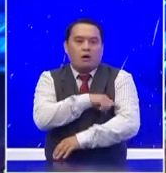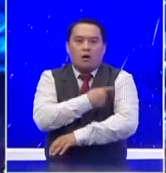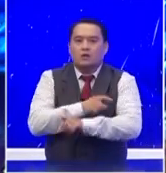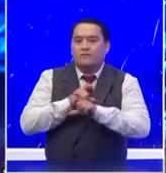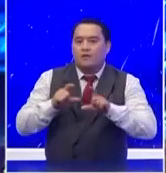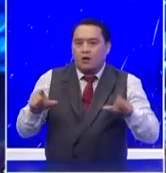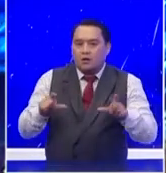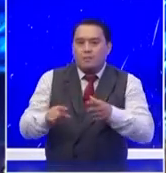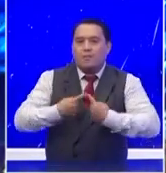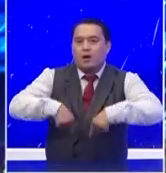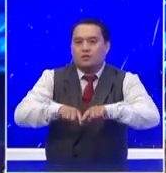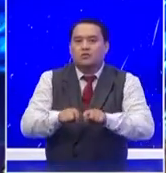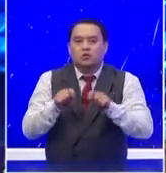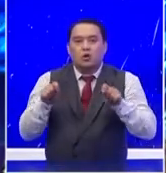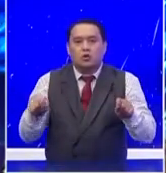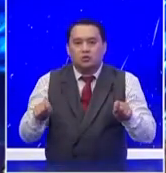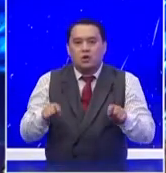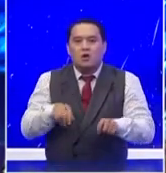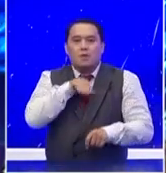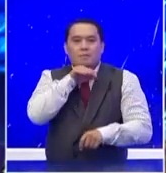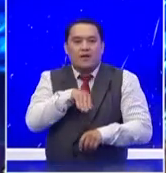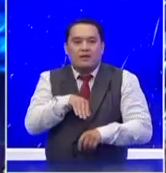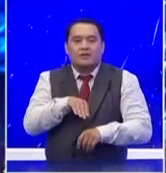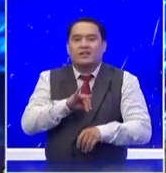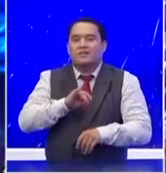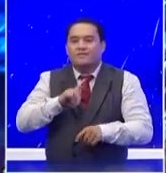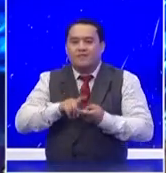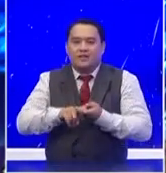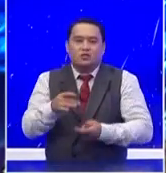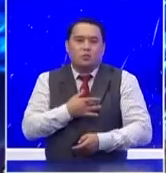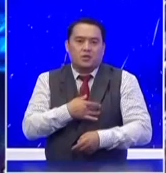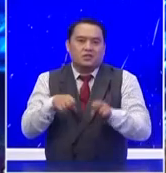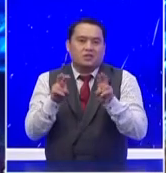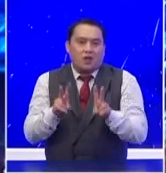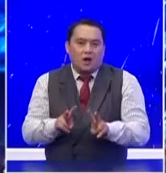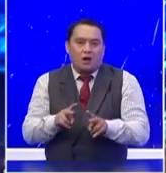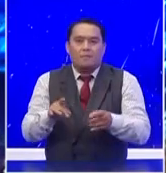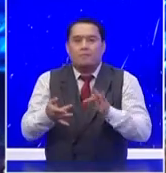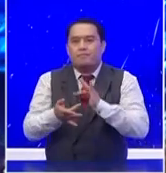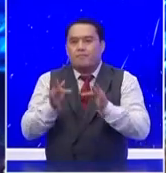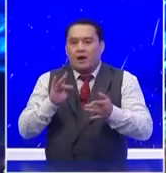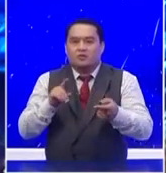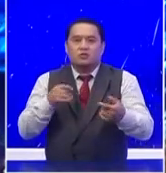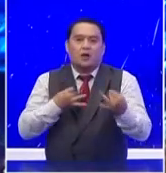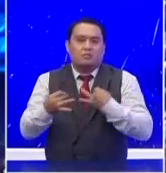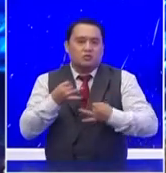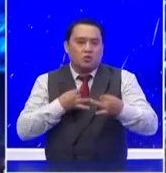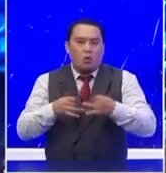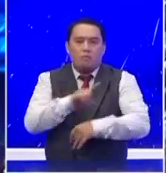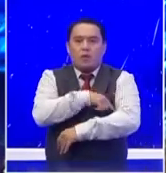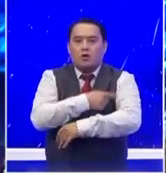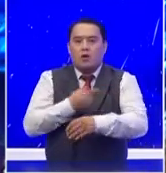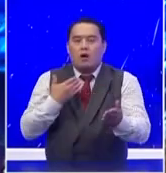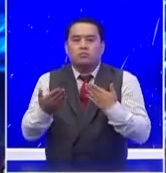клиникалық ауруханасының базасында құрылған. Тәжірибелі инфекционист, реаниматолог, кардиолог мамандар күн сайын байланысқа шығып, аудандық ауруханалар